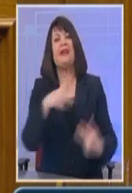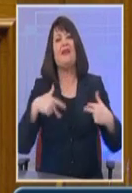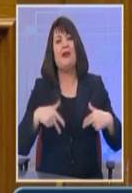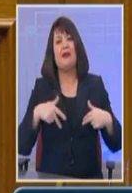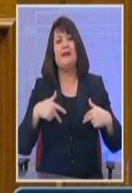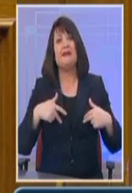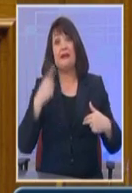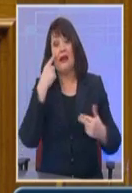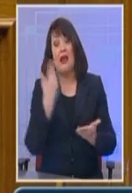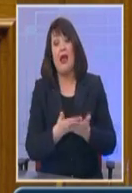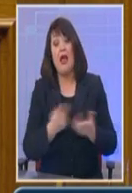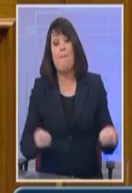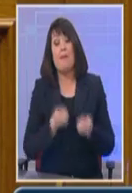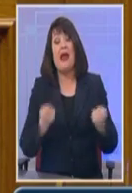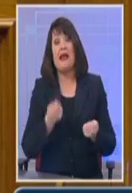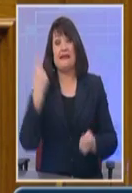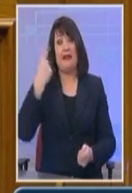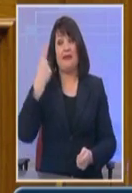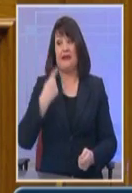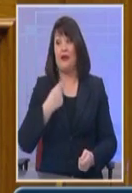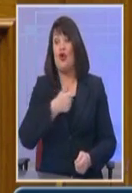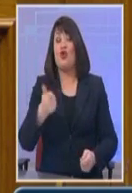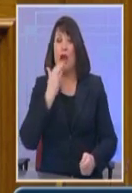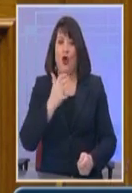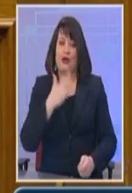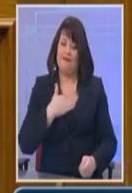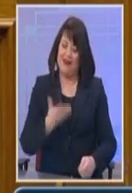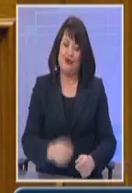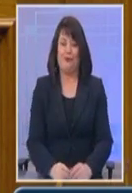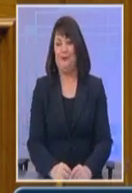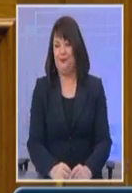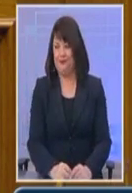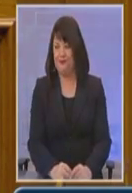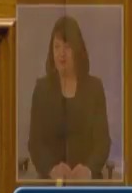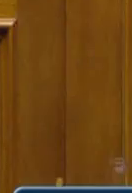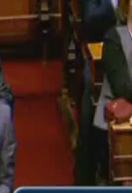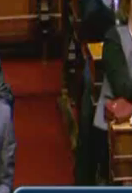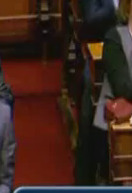από την πράξη θα κριθούμε όλοι και όχι από τα λόγια. Σας ευχαριστώ πολύ.